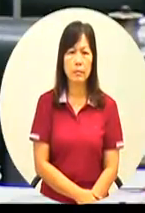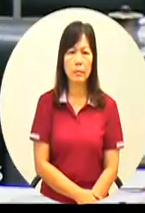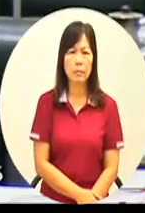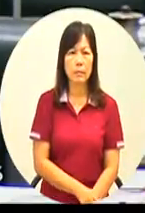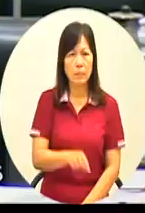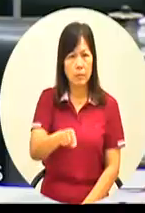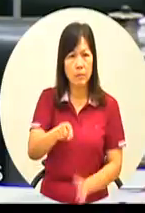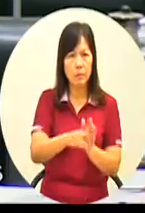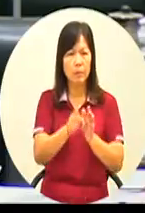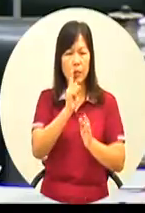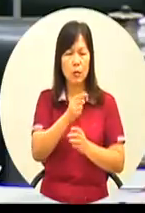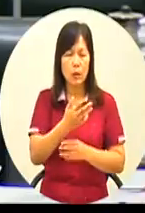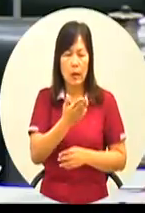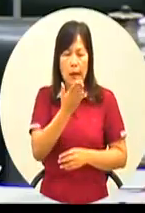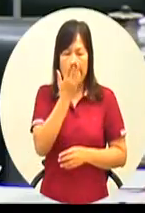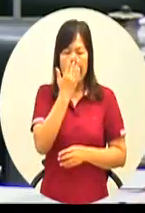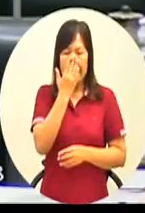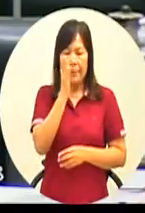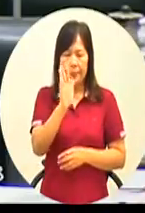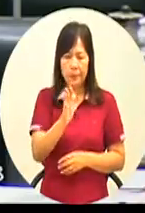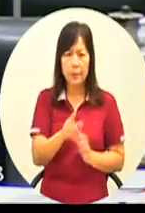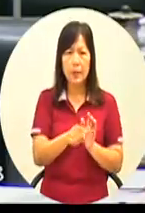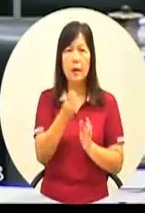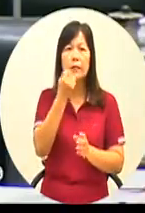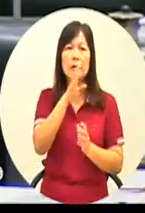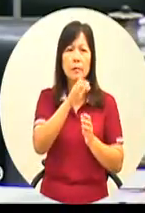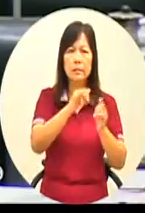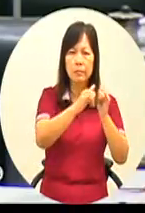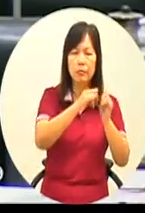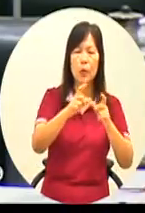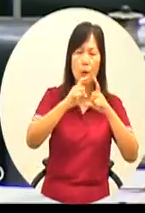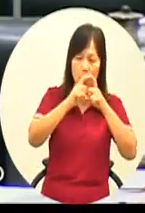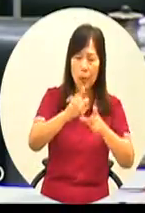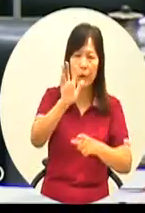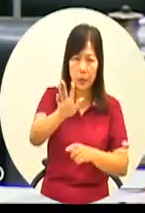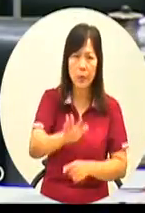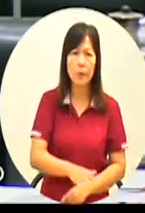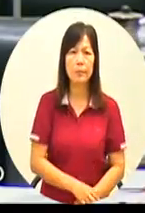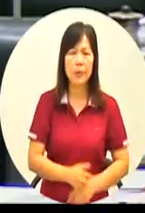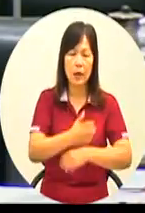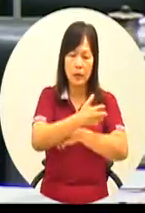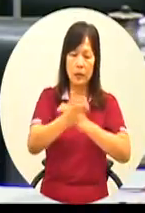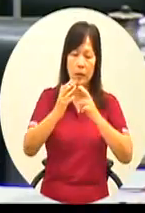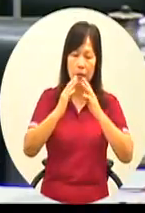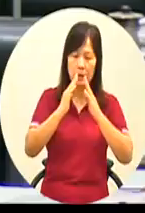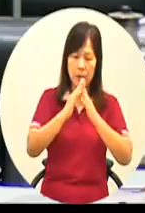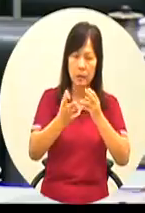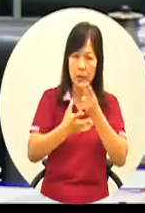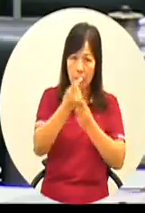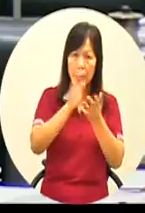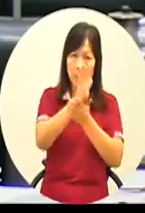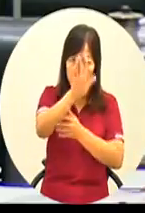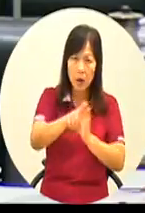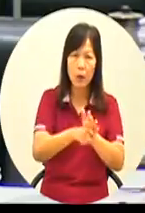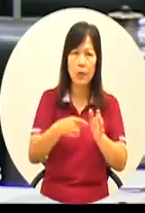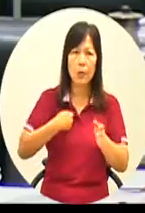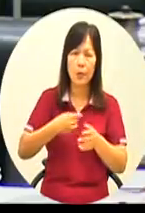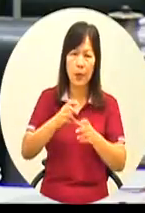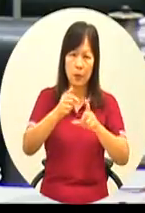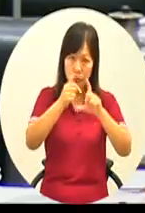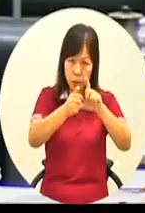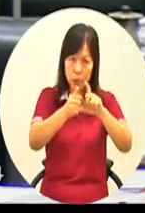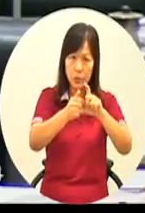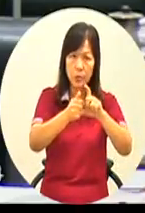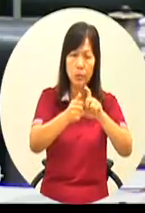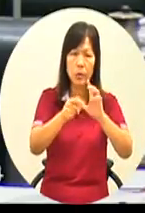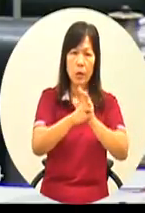这里你们不敢讲实话，但是县区长的答复已经知道，县市合并以后我们的区